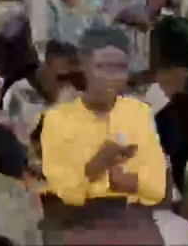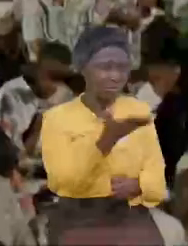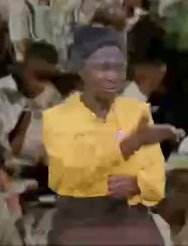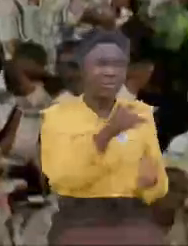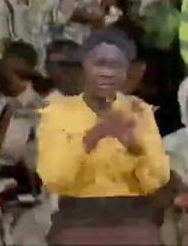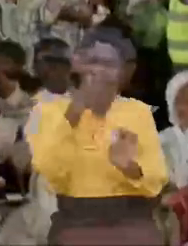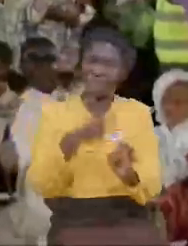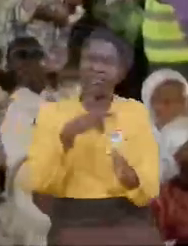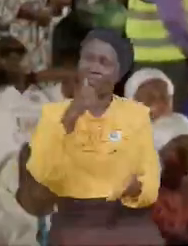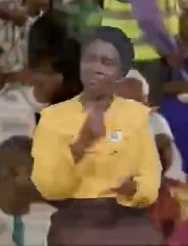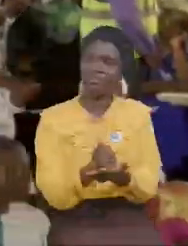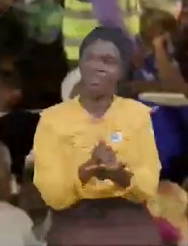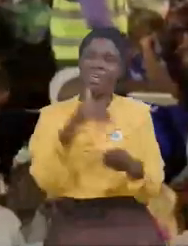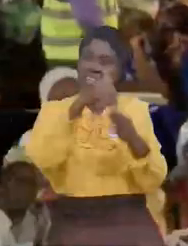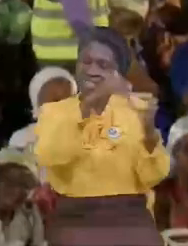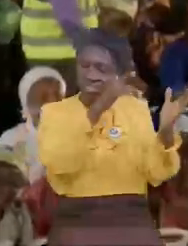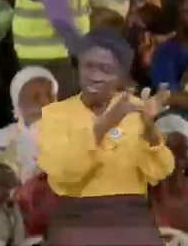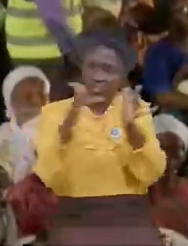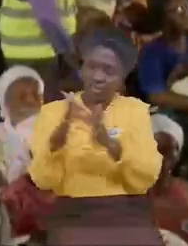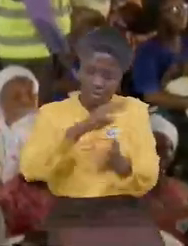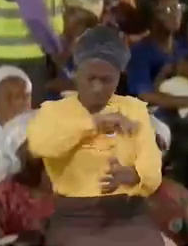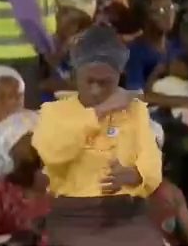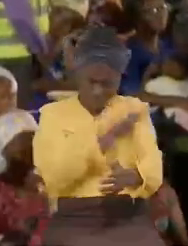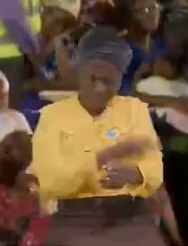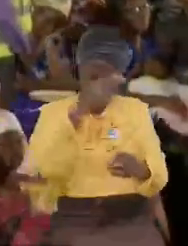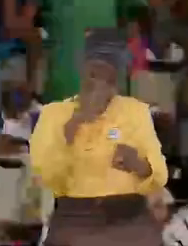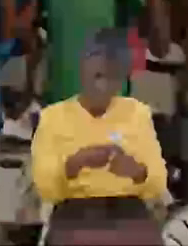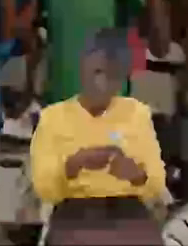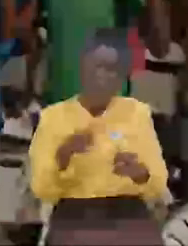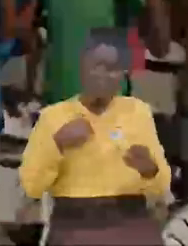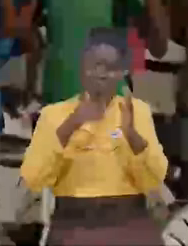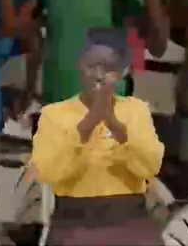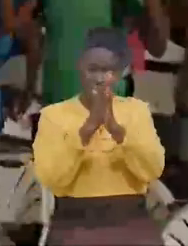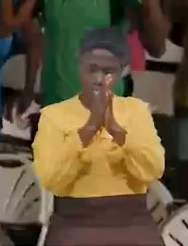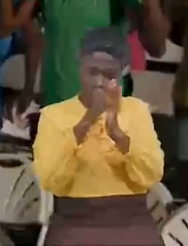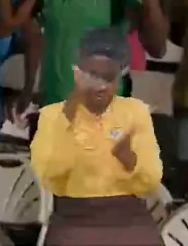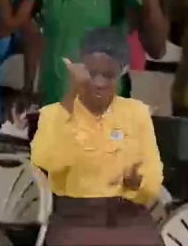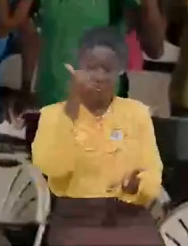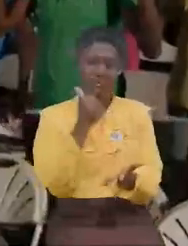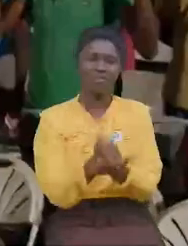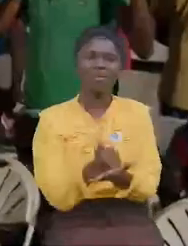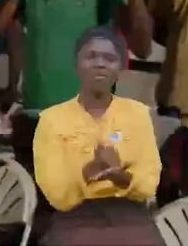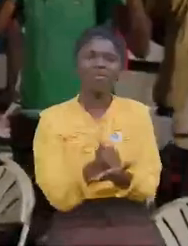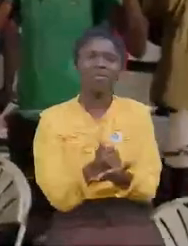d'eux. Au nom puissant de Jésus, nous prions.